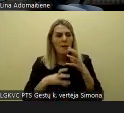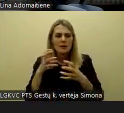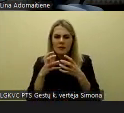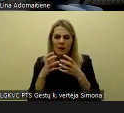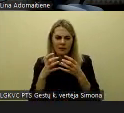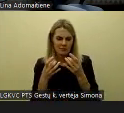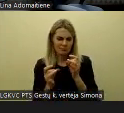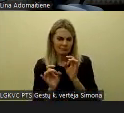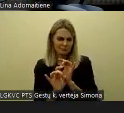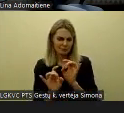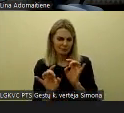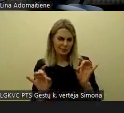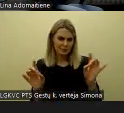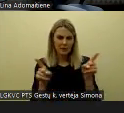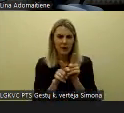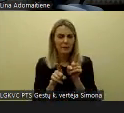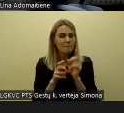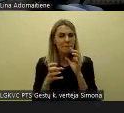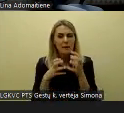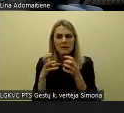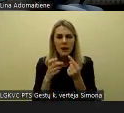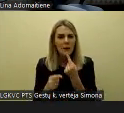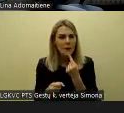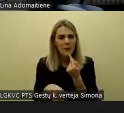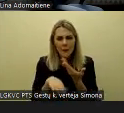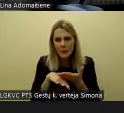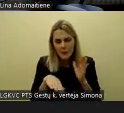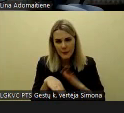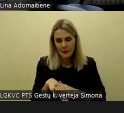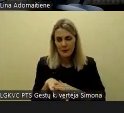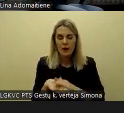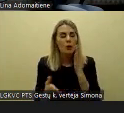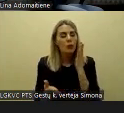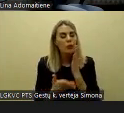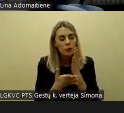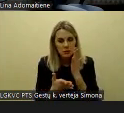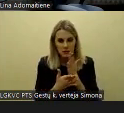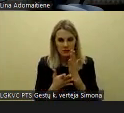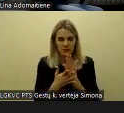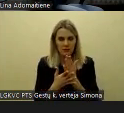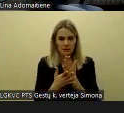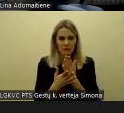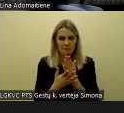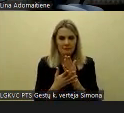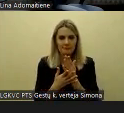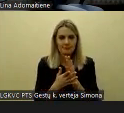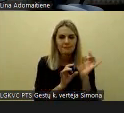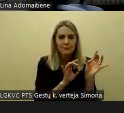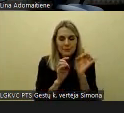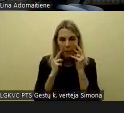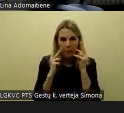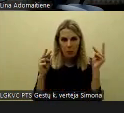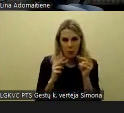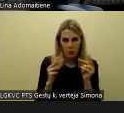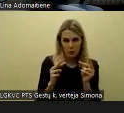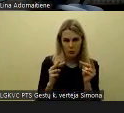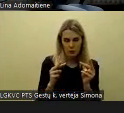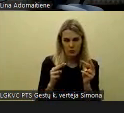daug sudėtingas ir kompleksiškas, kad būtina, jog daugelis to pasaulis iš jų